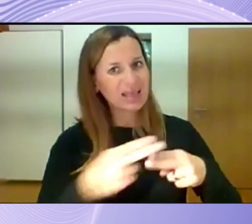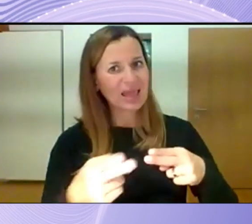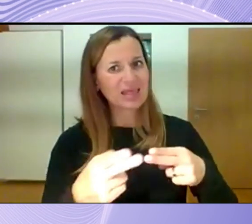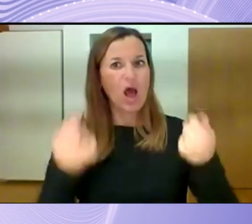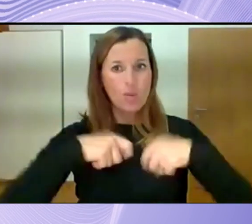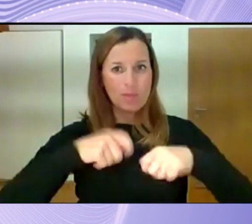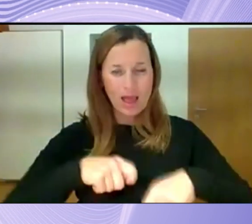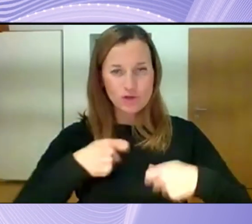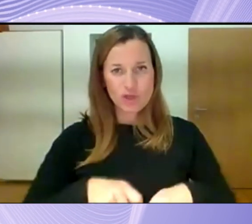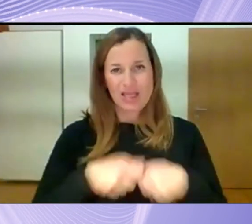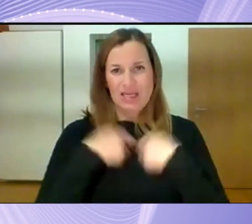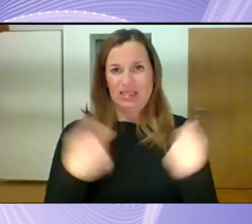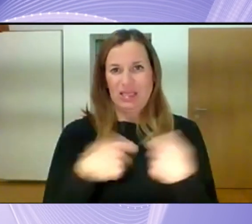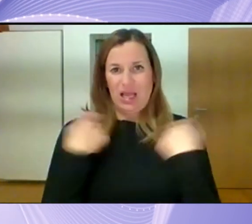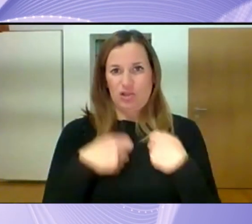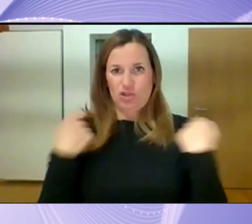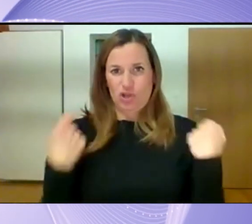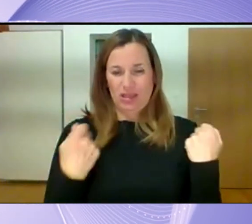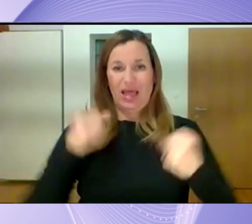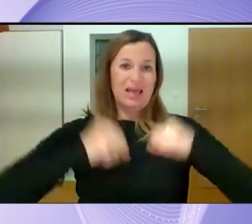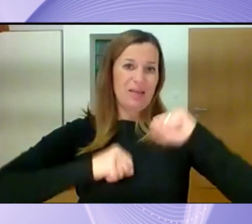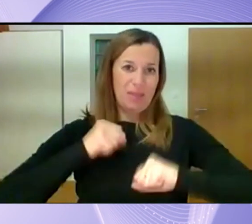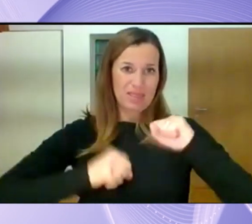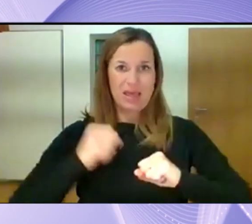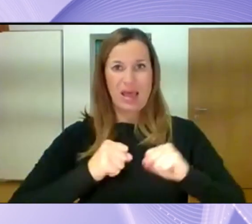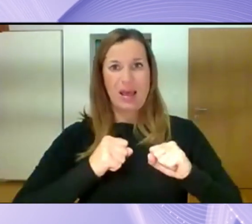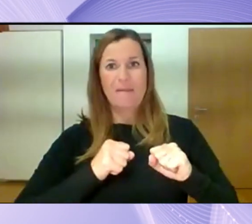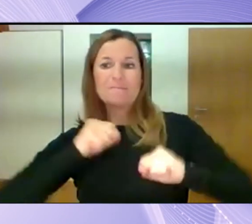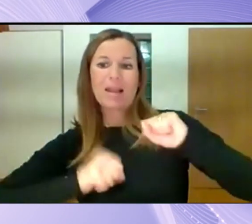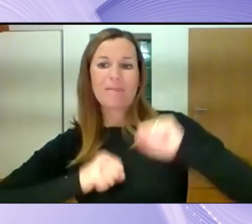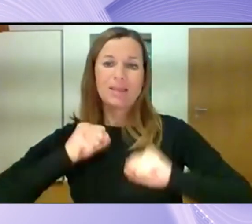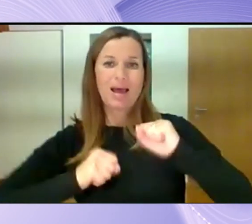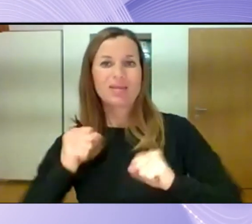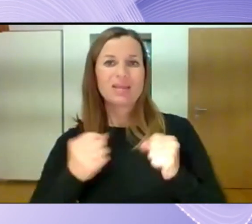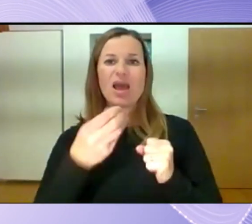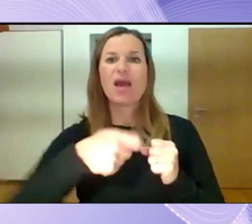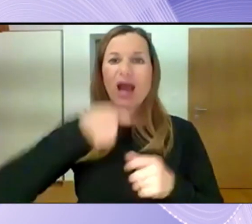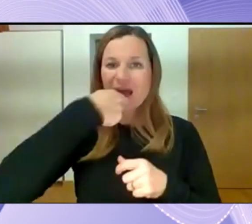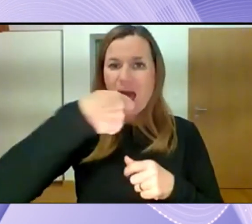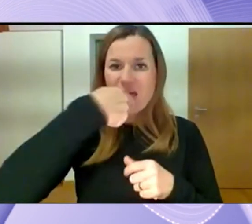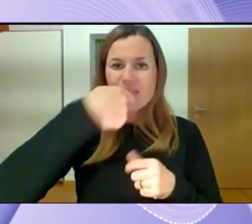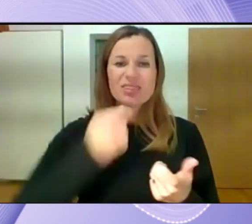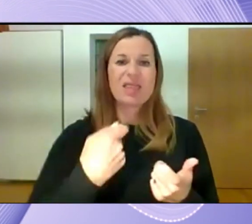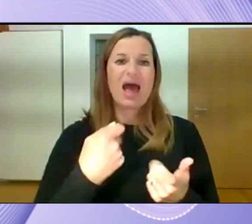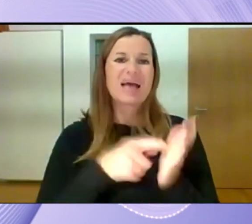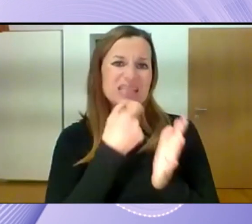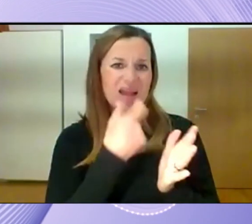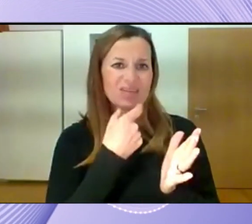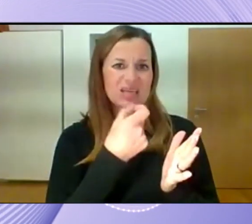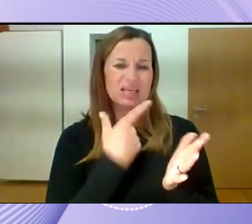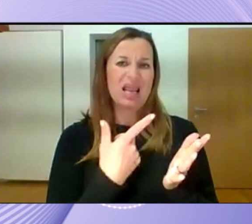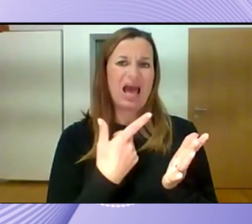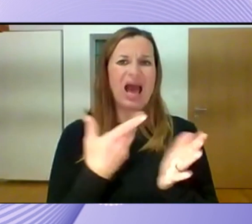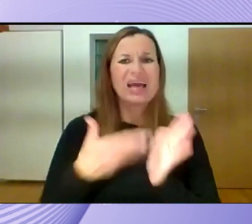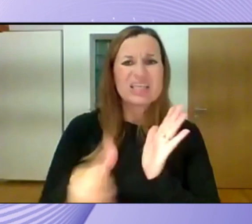oblačenje, slačenje, gibanje, premikanje, se pravi, uživanje hrane, zdravil, izločanje,